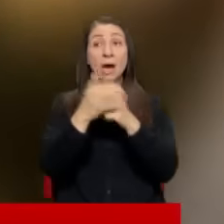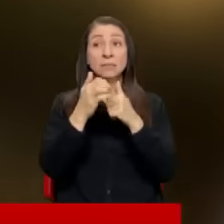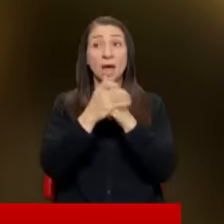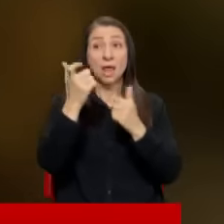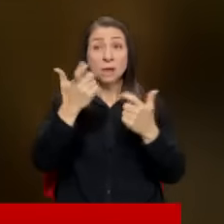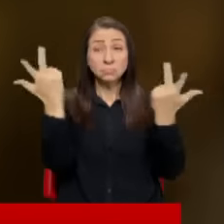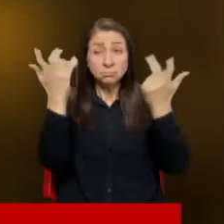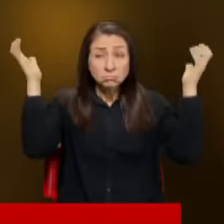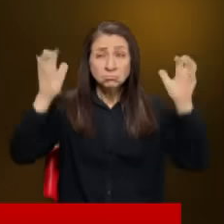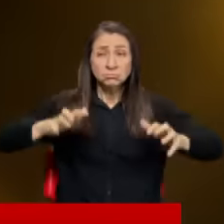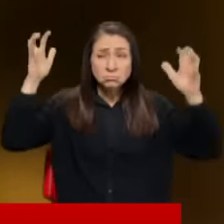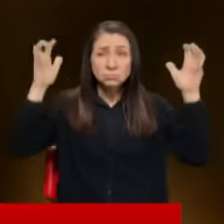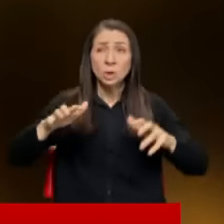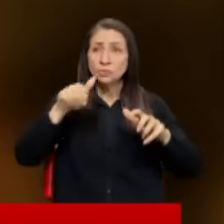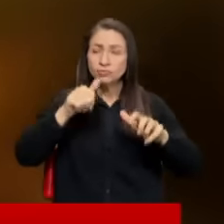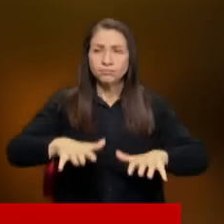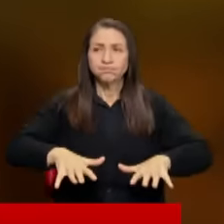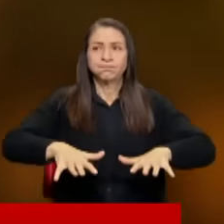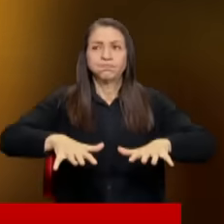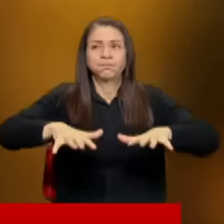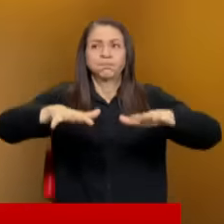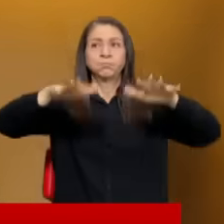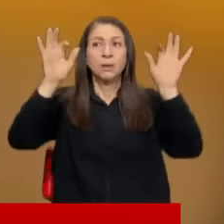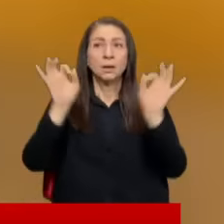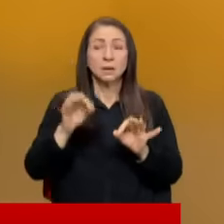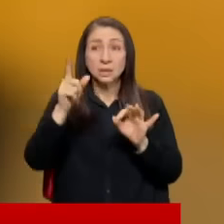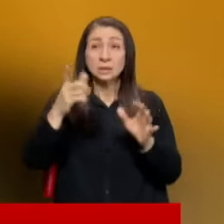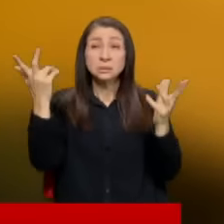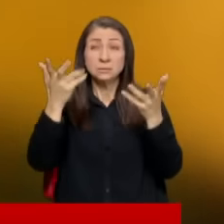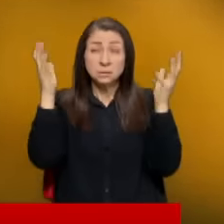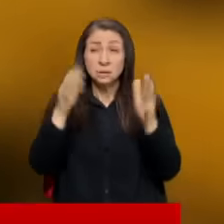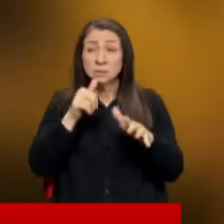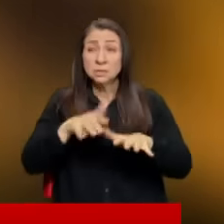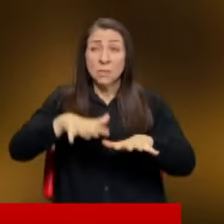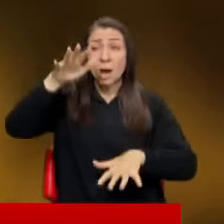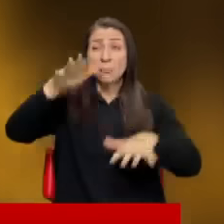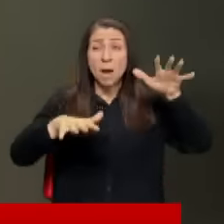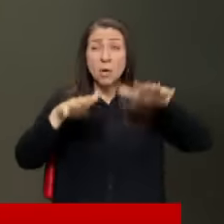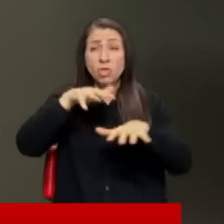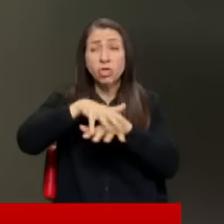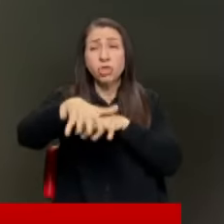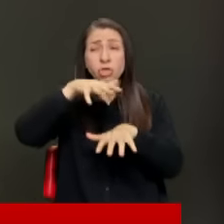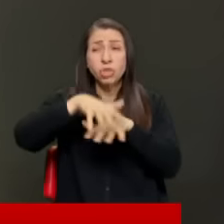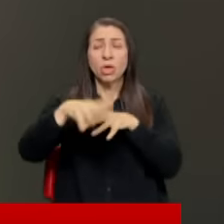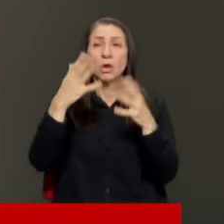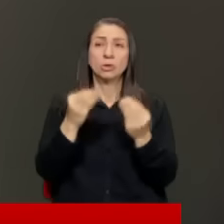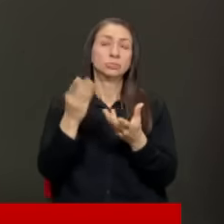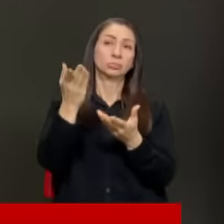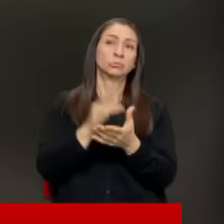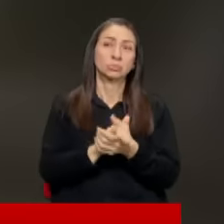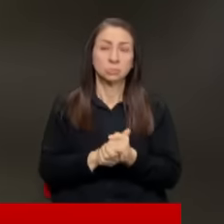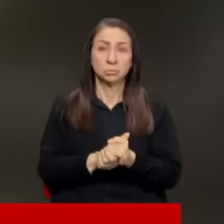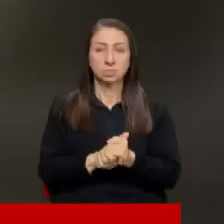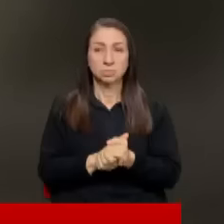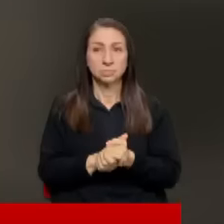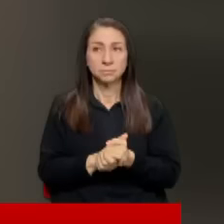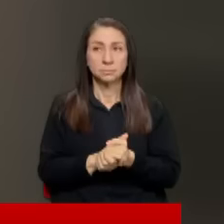Antalya'da şiddetli yağış nedeniyle yollarda su birikintileri oluştu. Sağanak sel ve taşkınlara neden oldu.